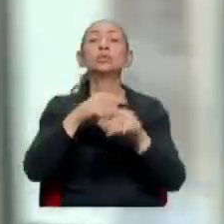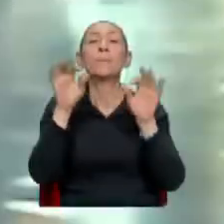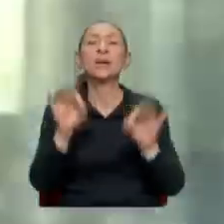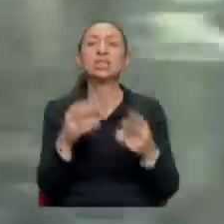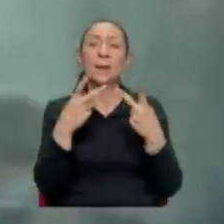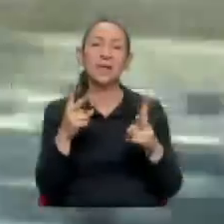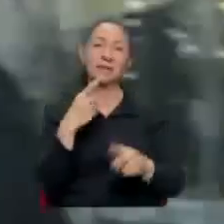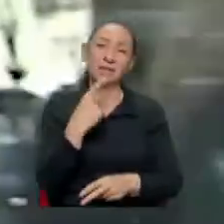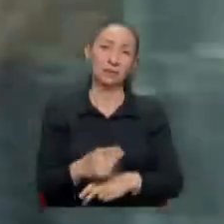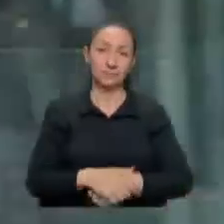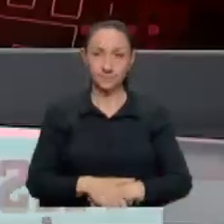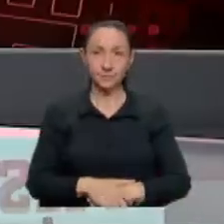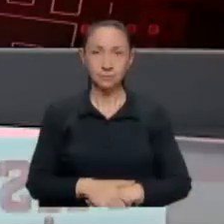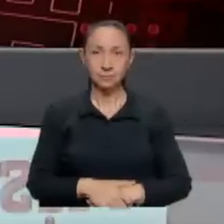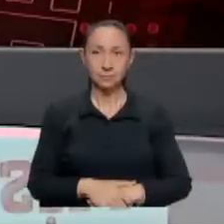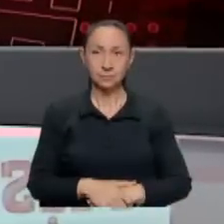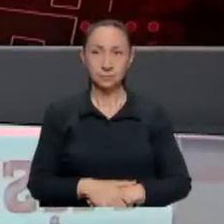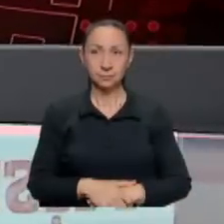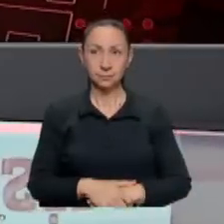açıklamaları dikkat çekti.